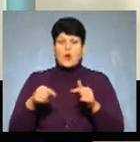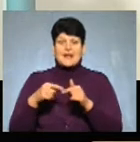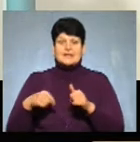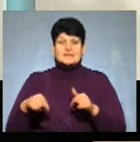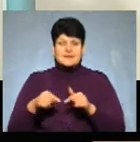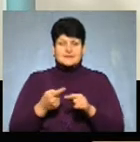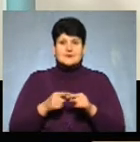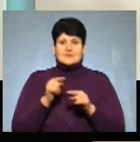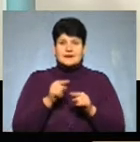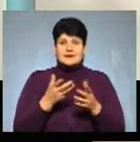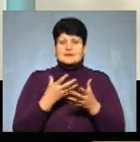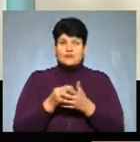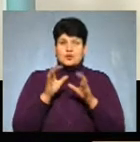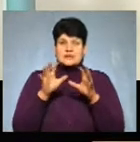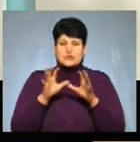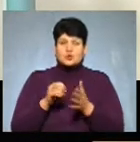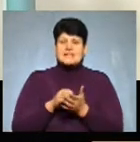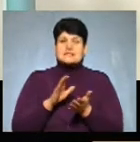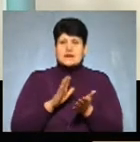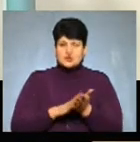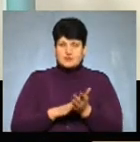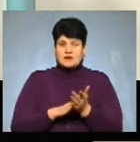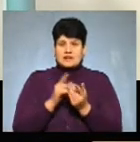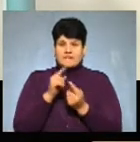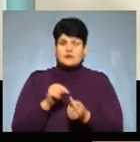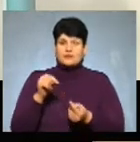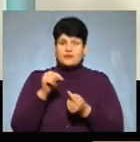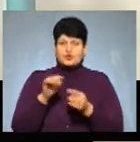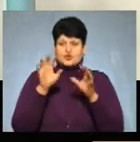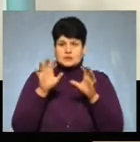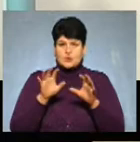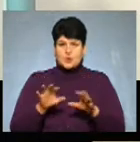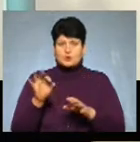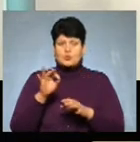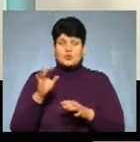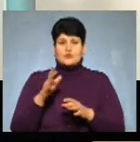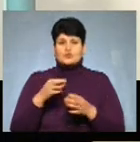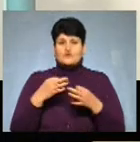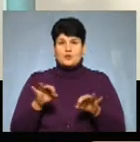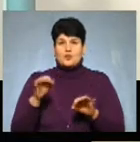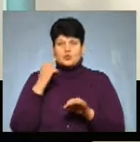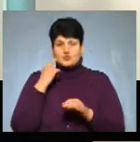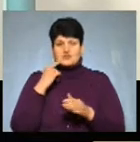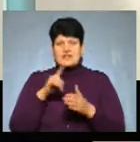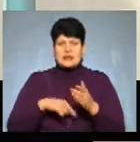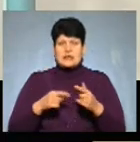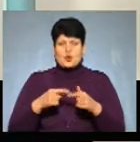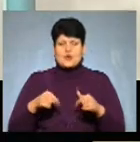організацій. Це ті, які свої статути зареєстрували в відповідності до Закону про свободу совісті і релігійні